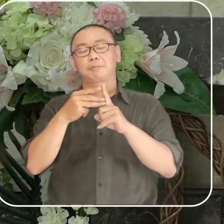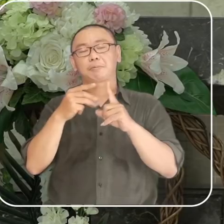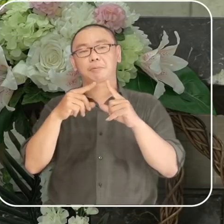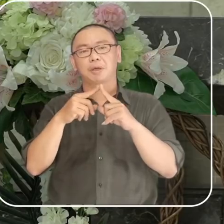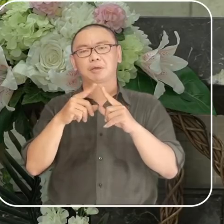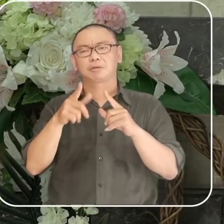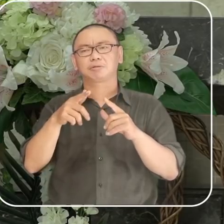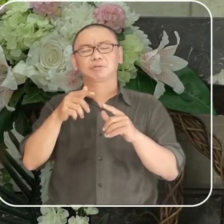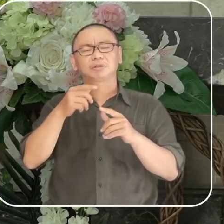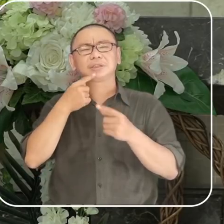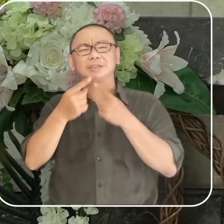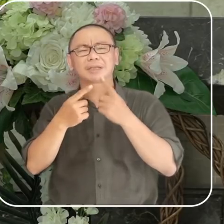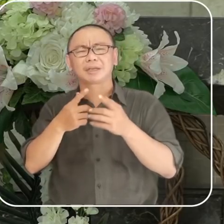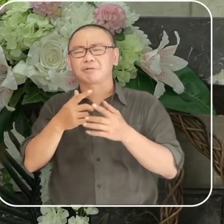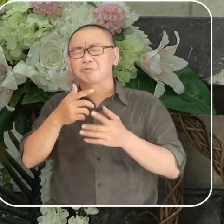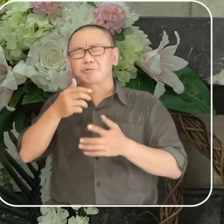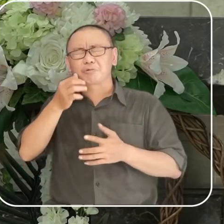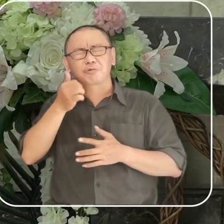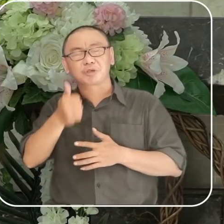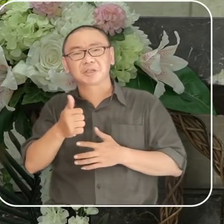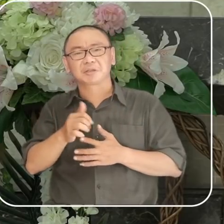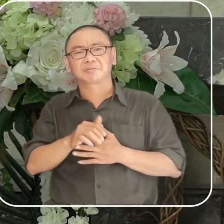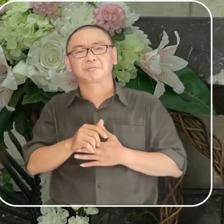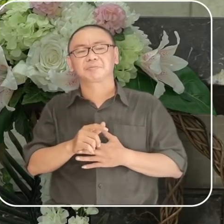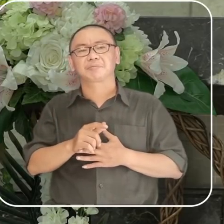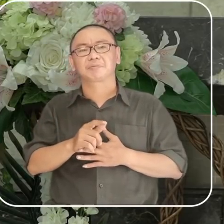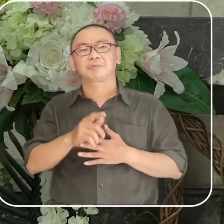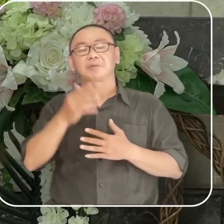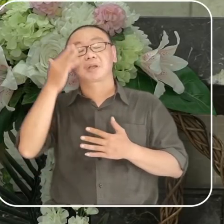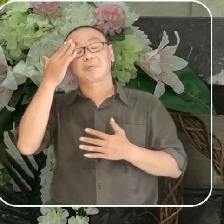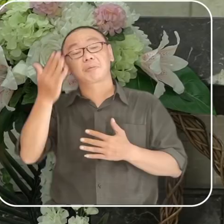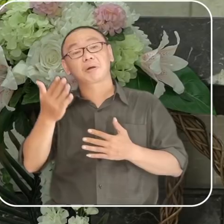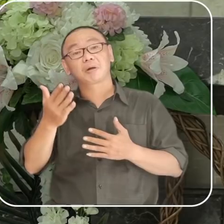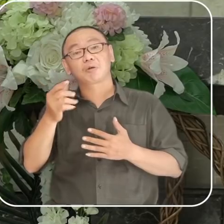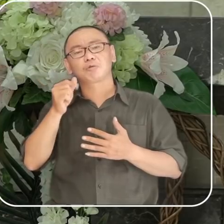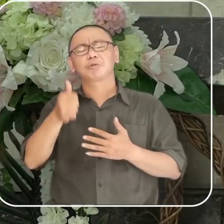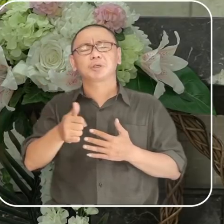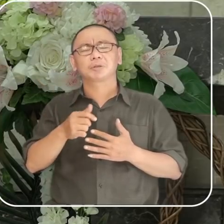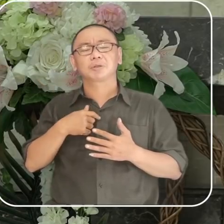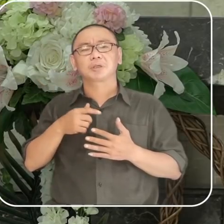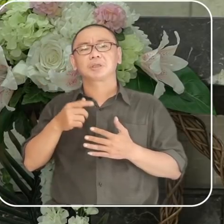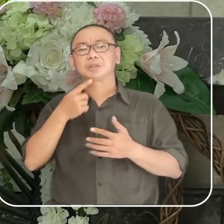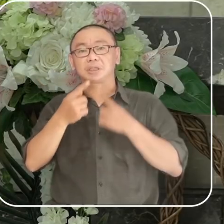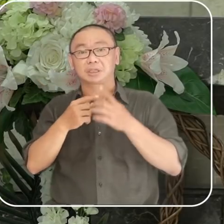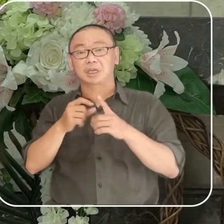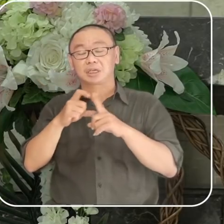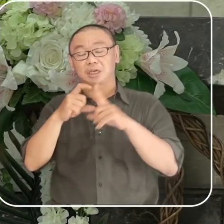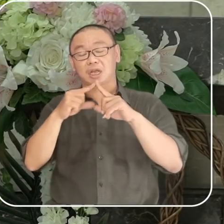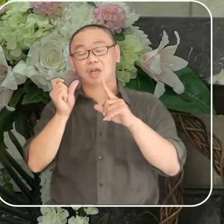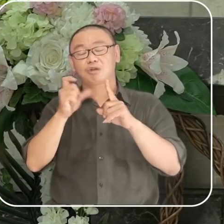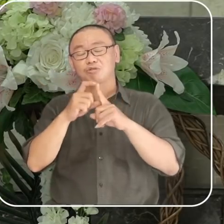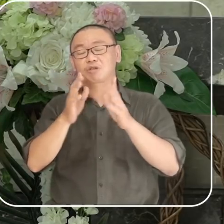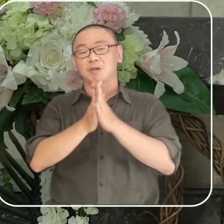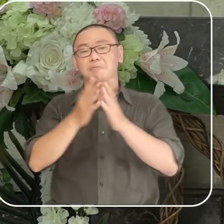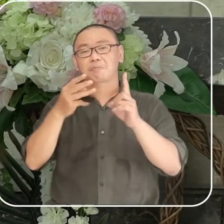sekali. Saudara, kenapa saya katakan unik sekali? Karena kisah Daud dan Batsyeba adalah kisah yang